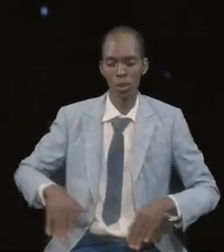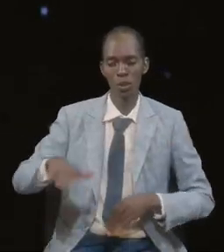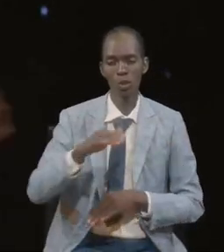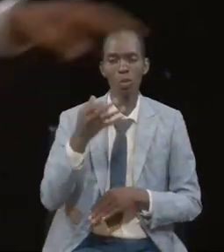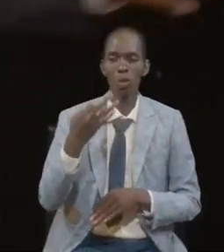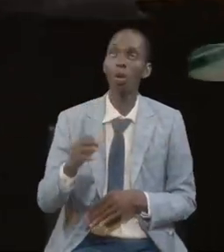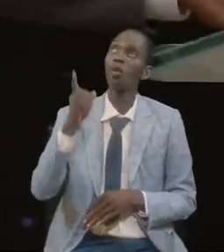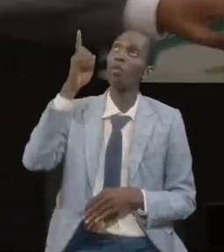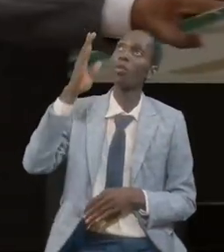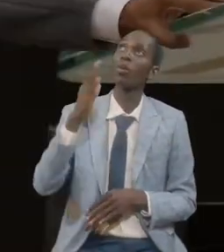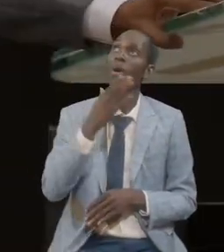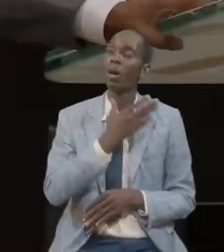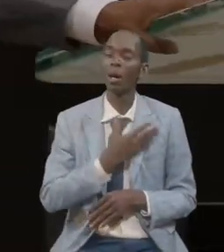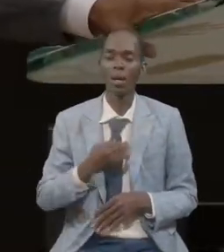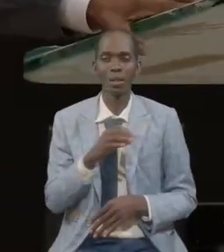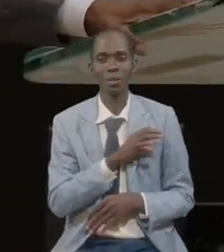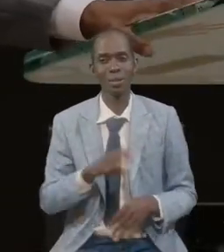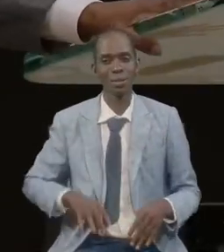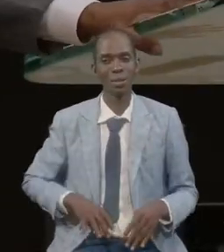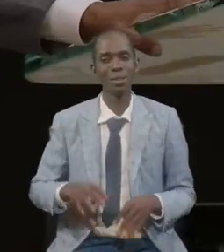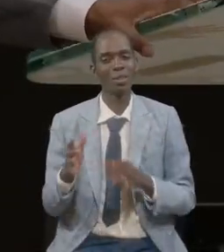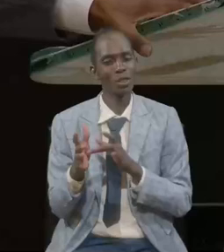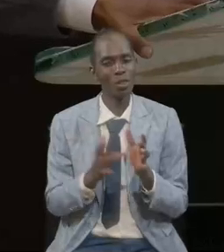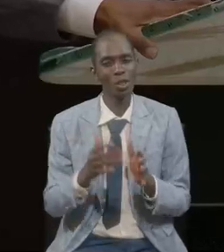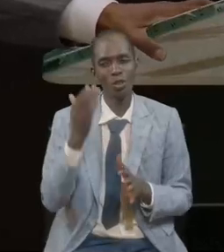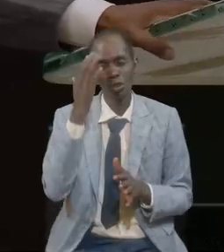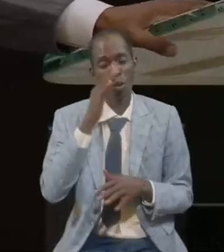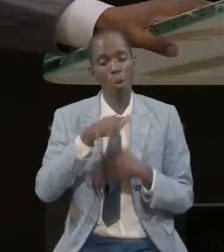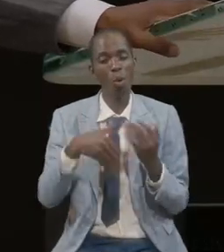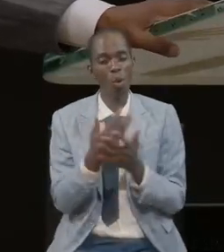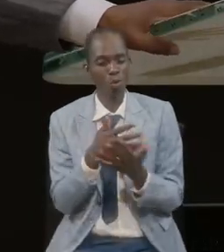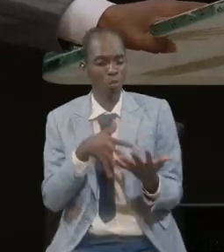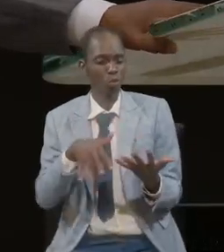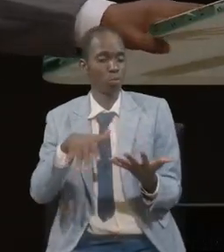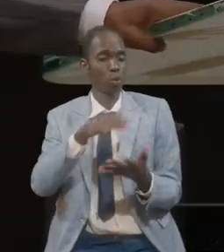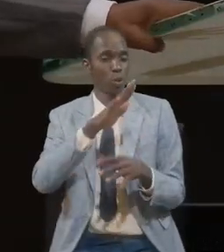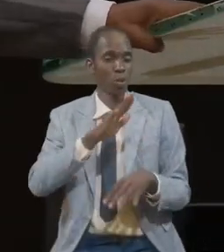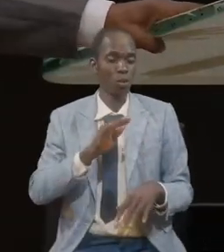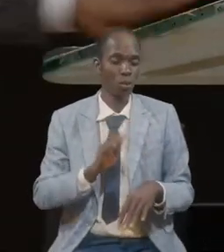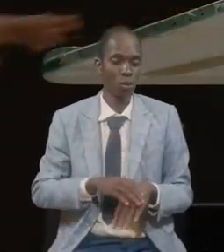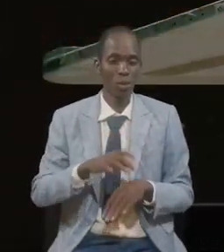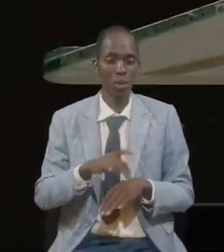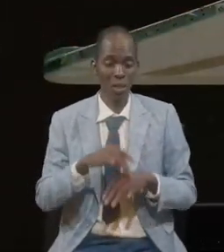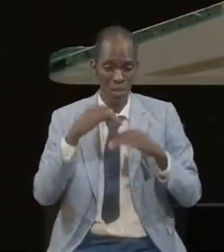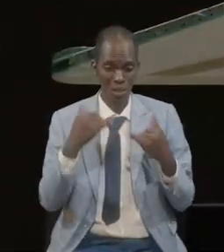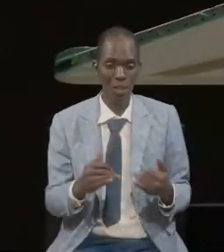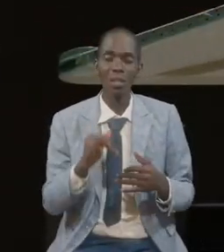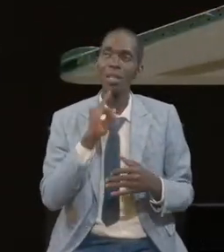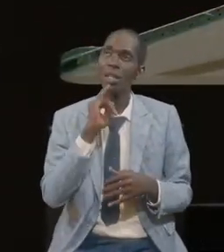et de Christ. Jésus savait que toutes ces choses lui appartiennent. Mais le